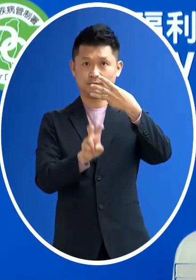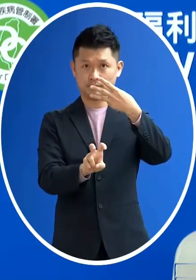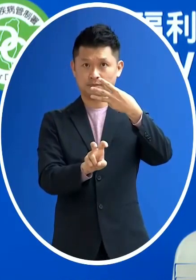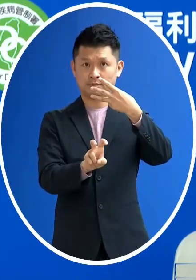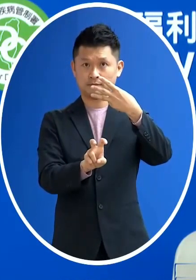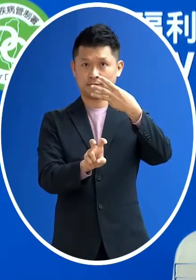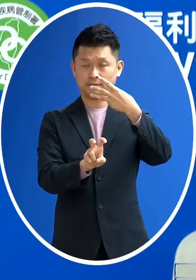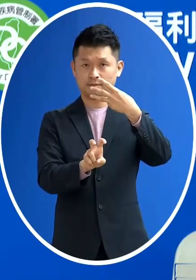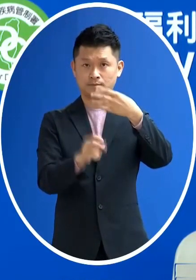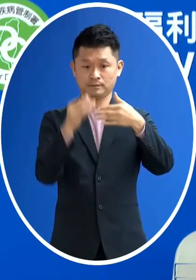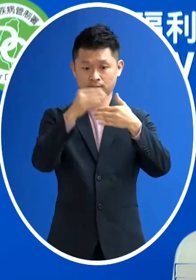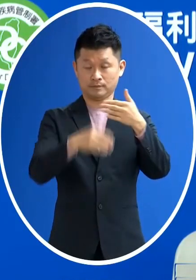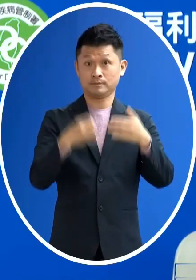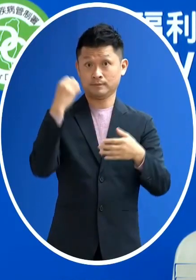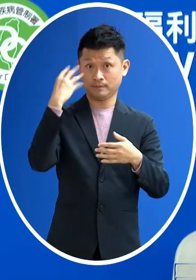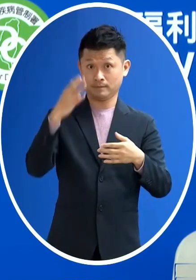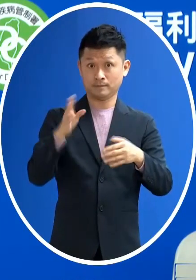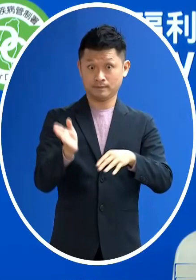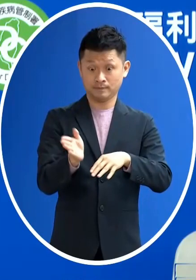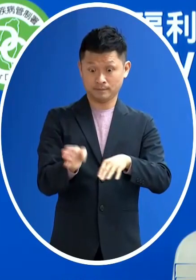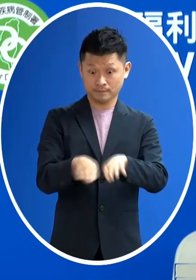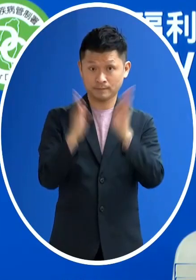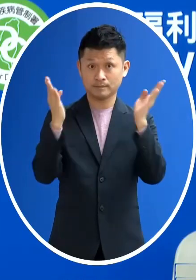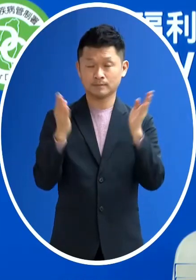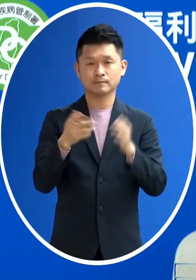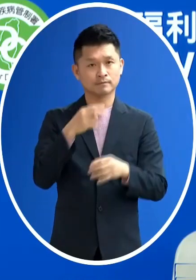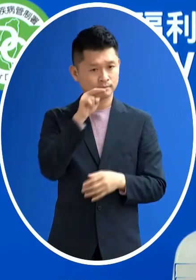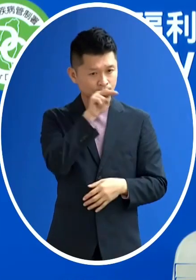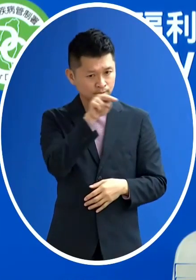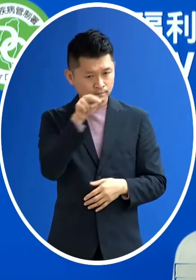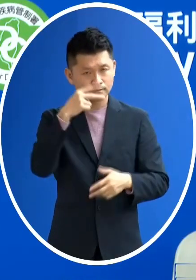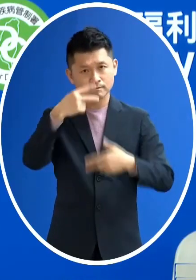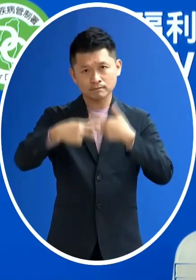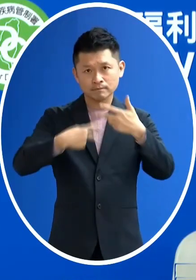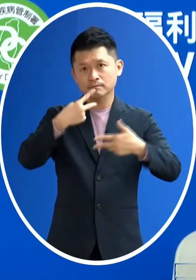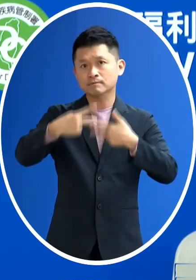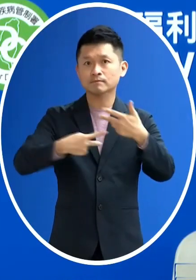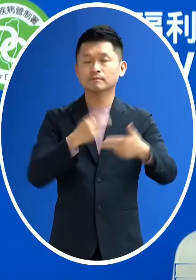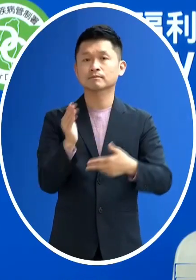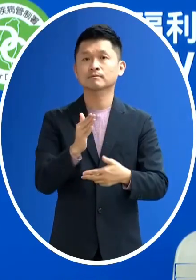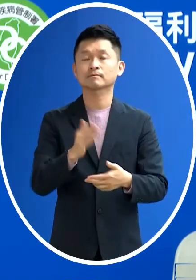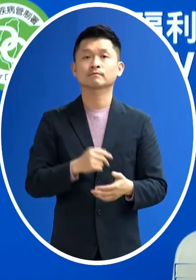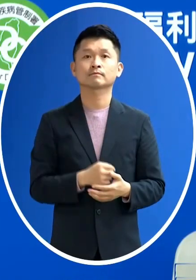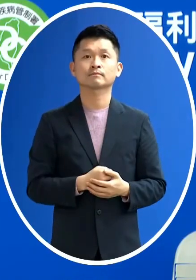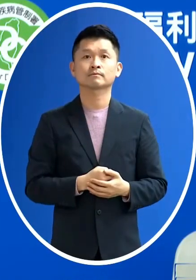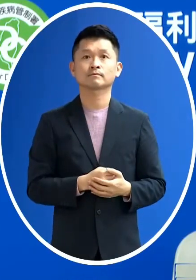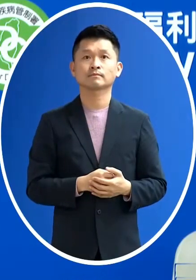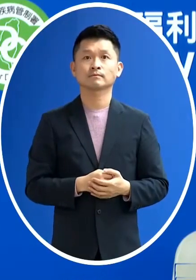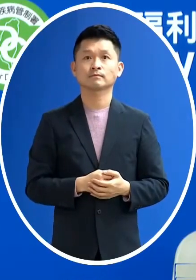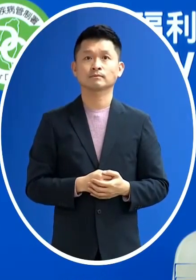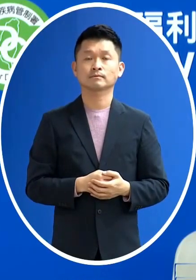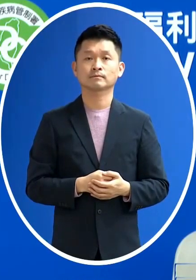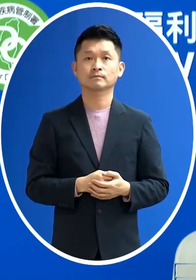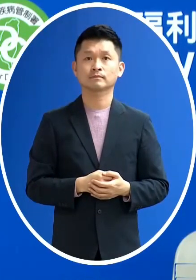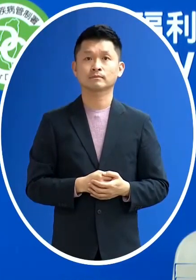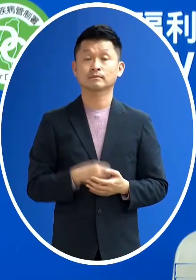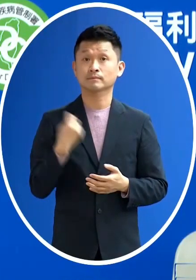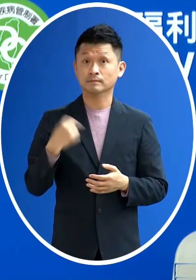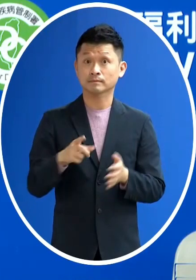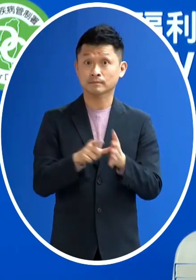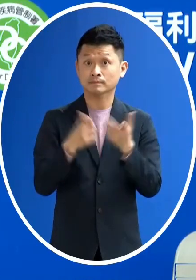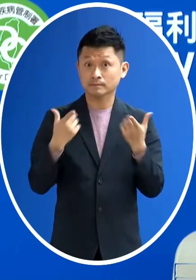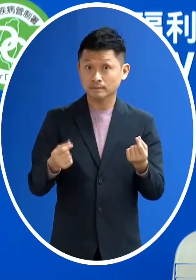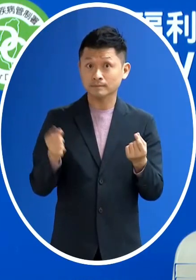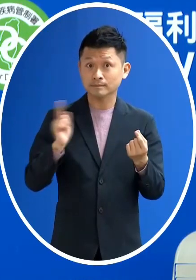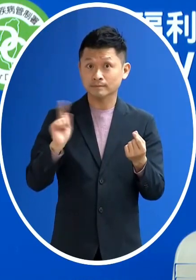这个新制实施之后，当然我们还是会观察大概2个礼拜的时间。那同时同一个时间，我们会